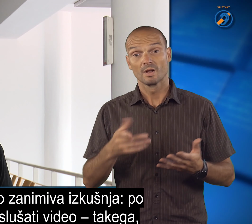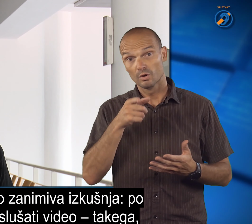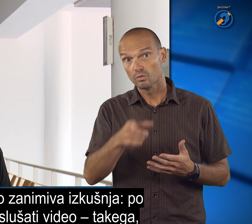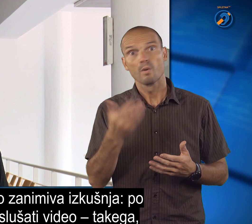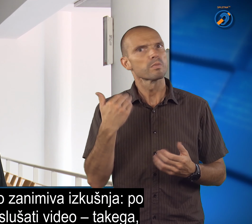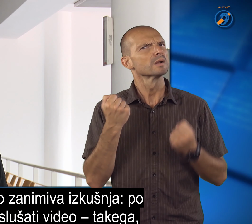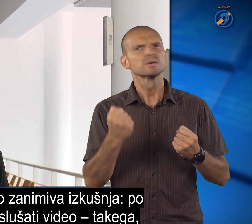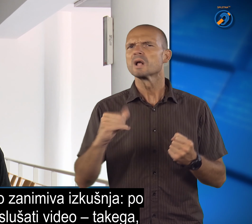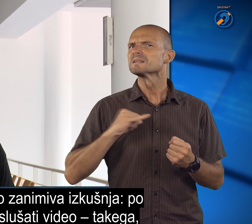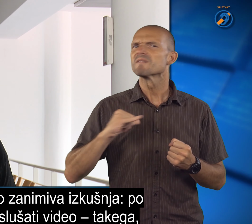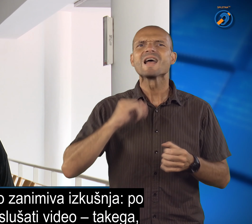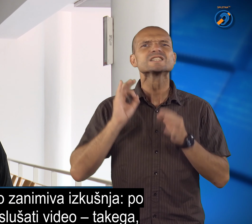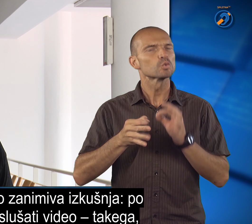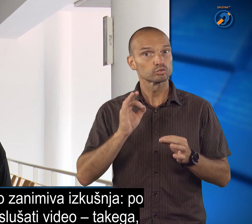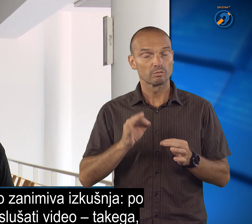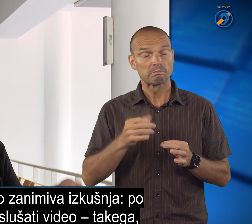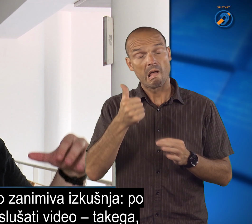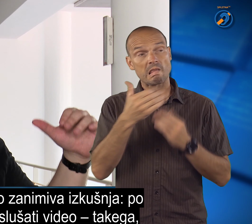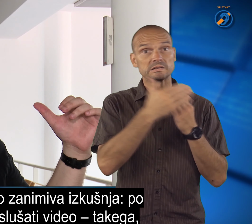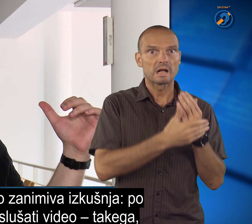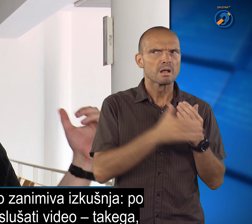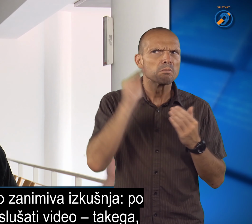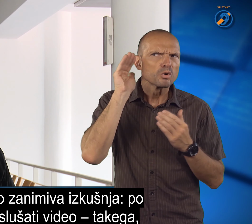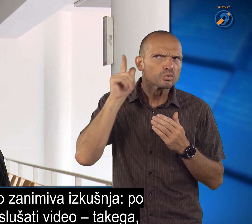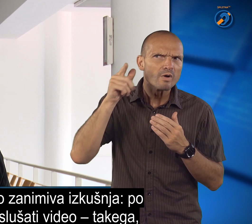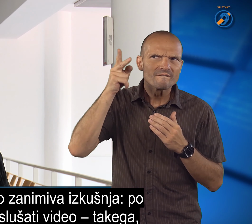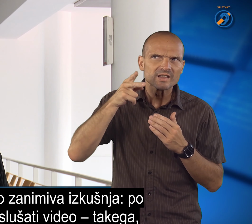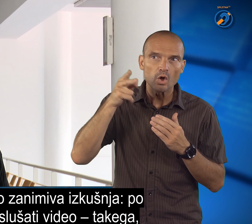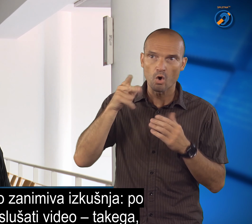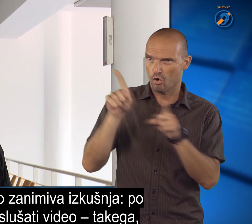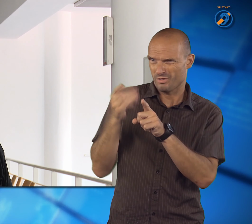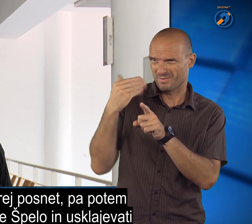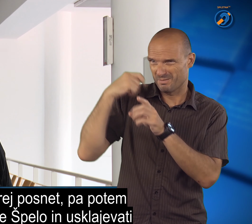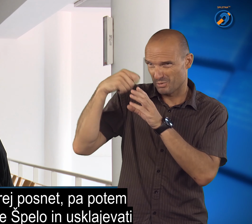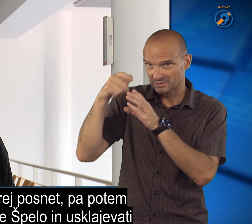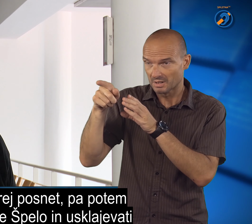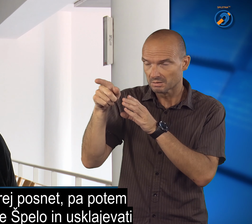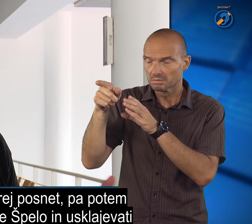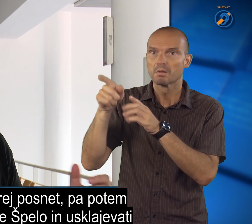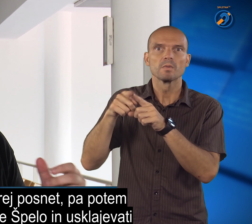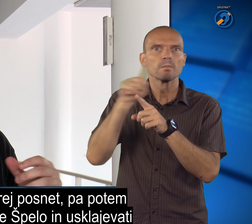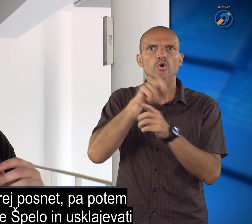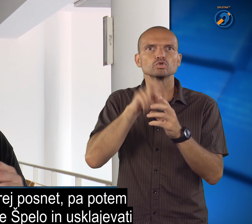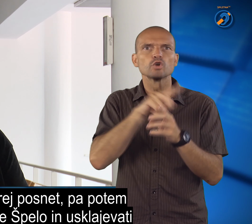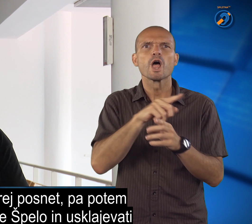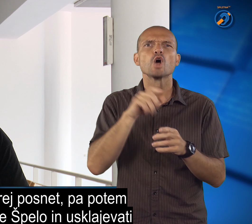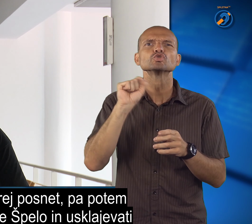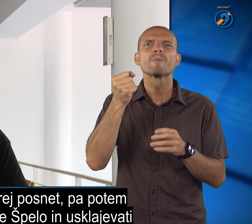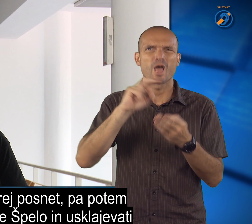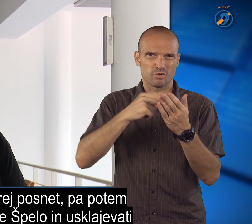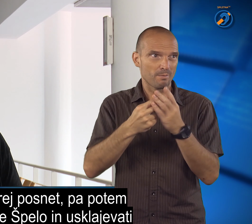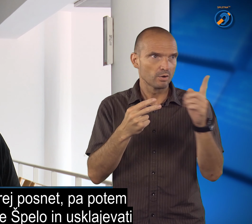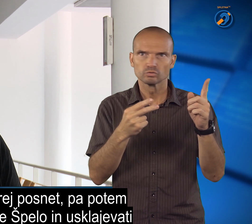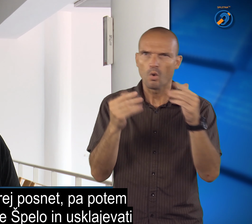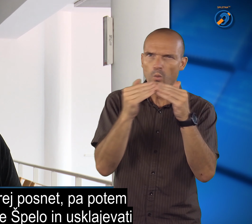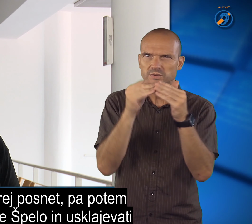To je bila zelo zanimiva izkušnja, v bistvu po eni strani poslušati video, taki kot je bil prej posnet, pa potem še špelo